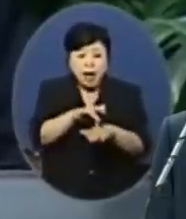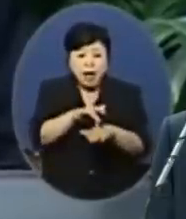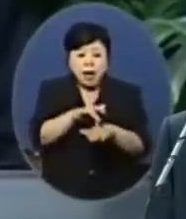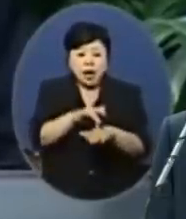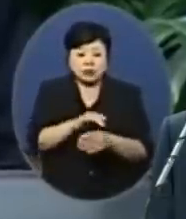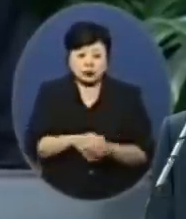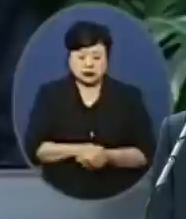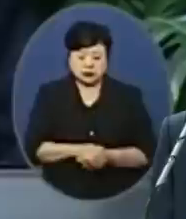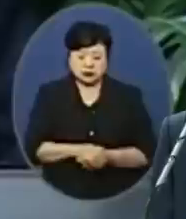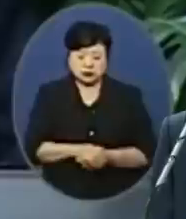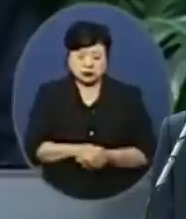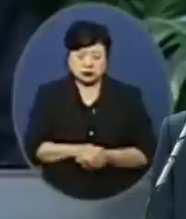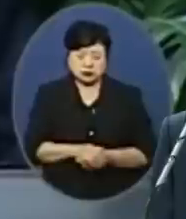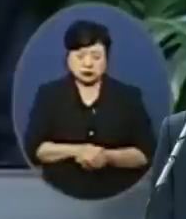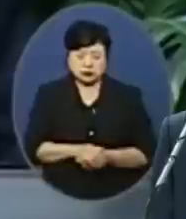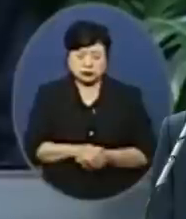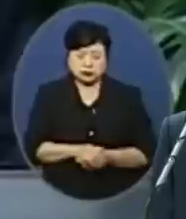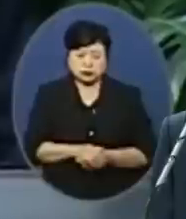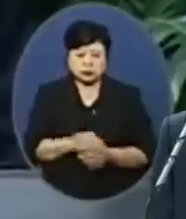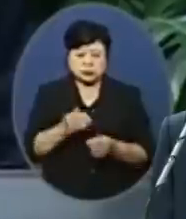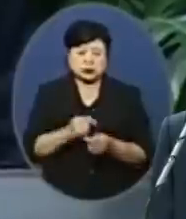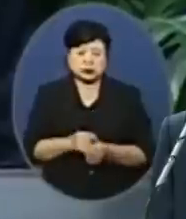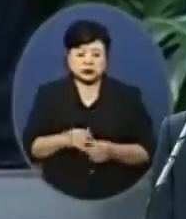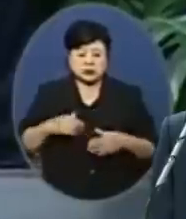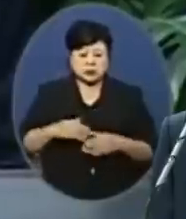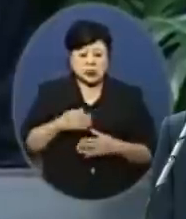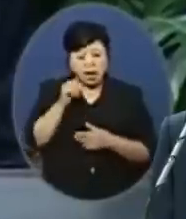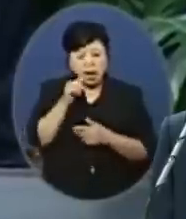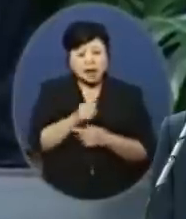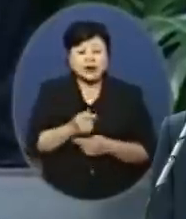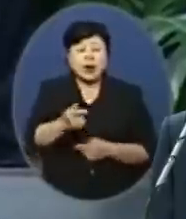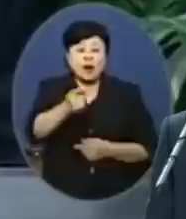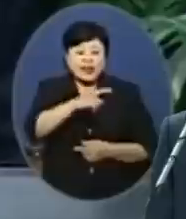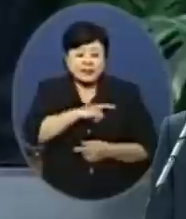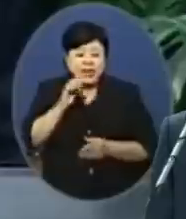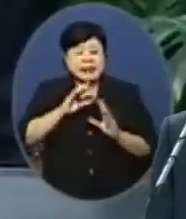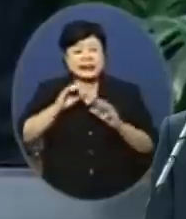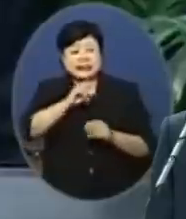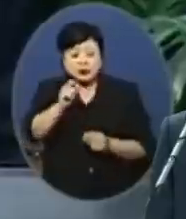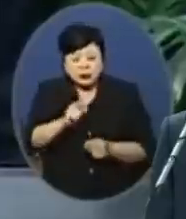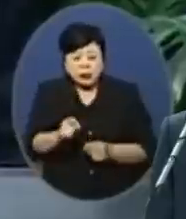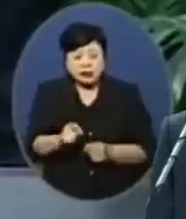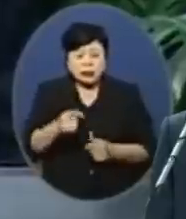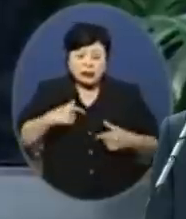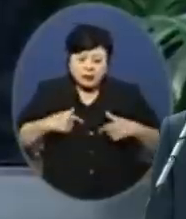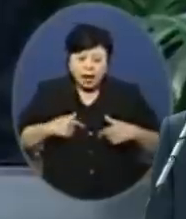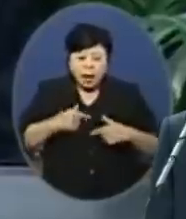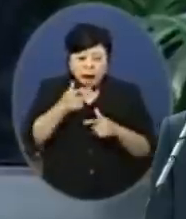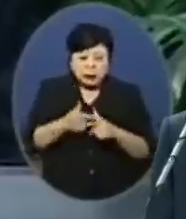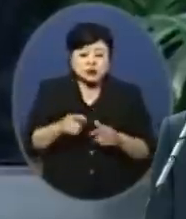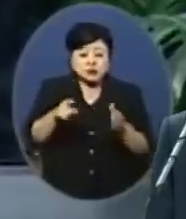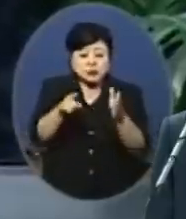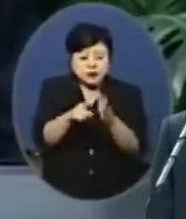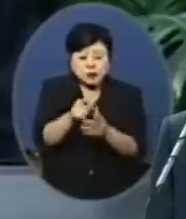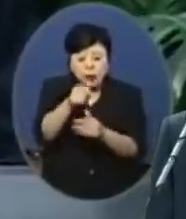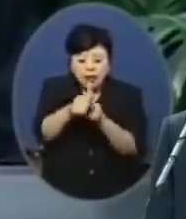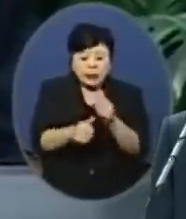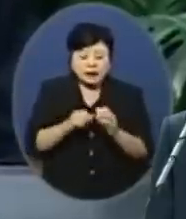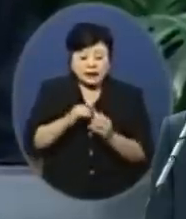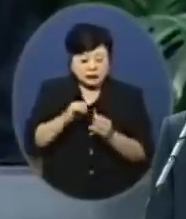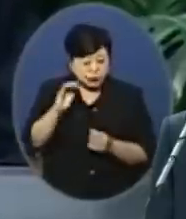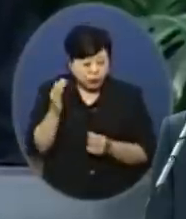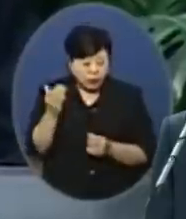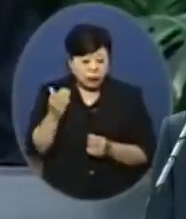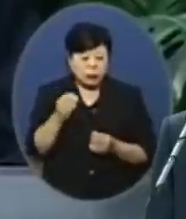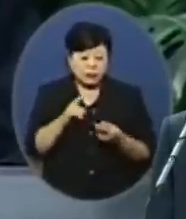복종하는 것을 자랑으로 생각하지 말고 너희 이름이 하늘에 기록된 것으로 기뻐하라. 우리가 예수 믿고 하나님의 백성이